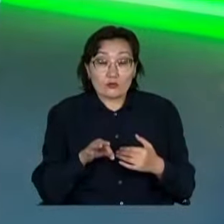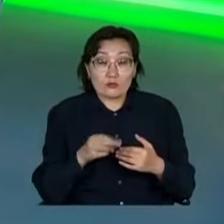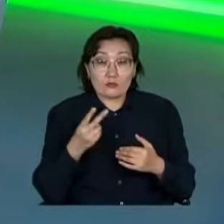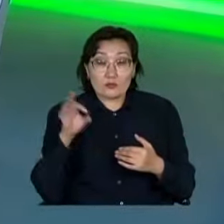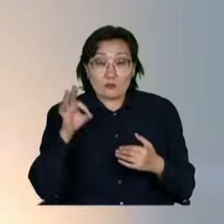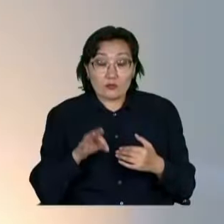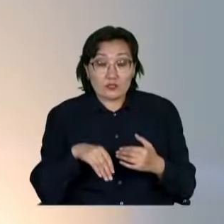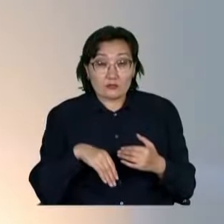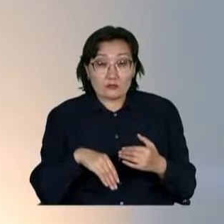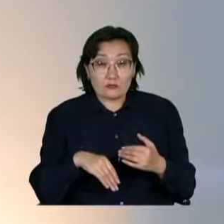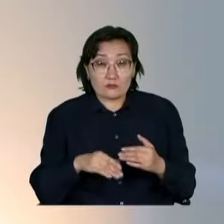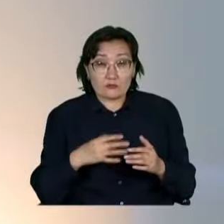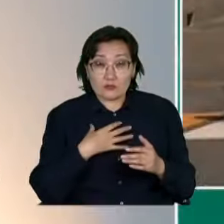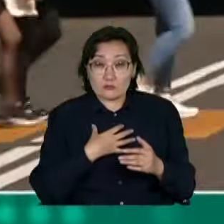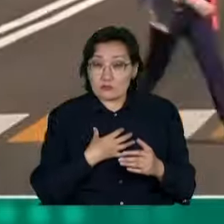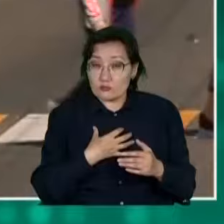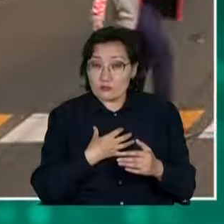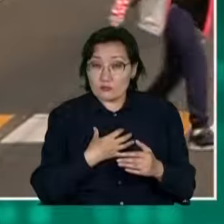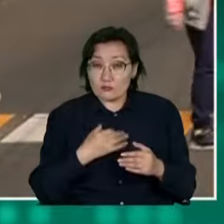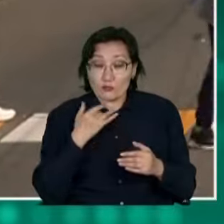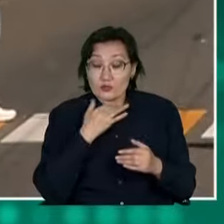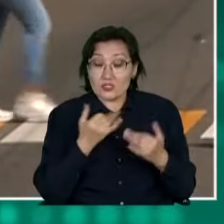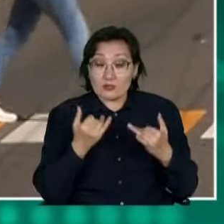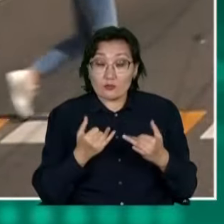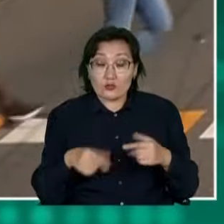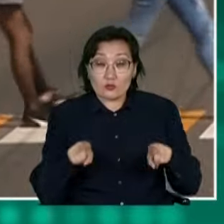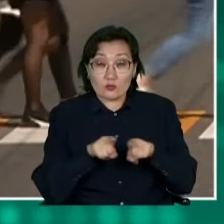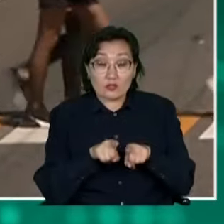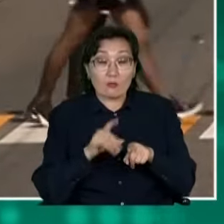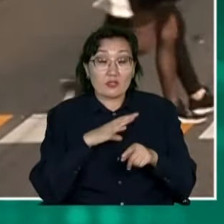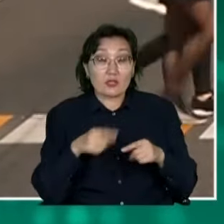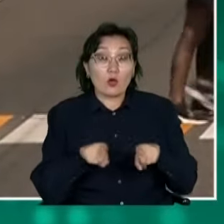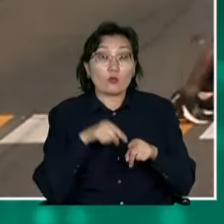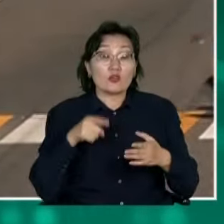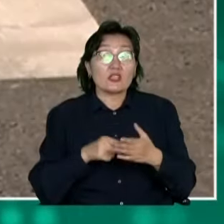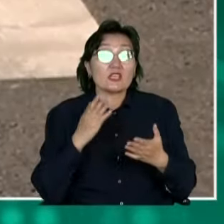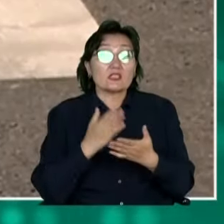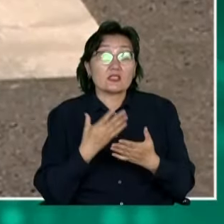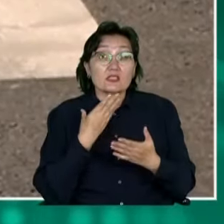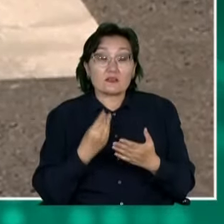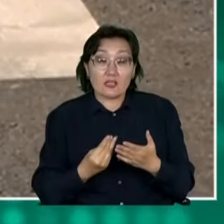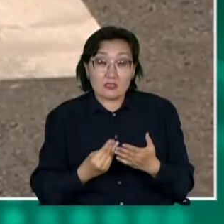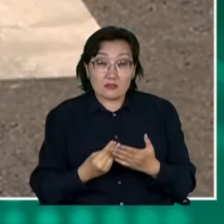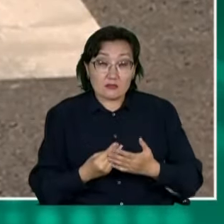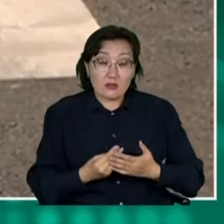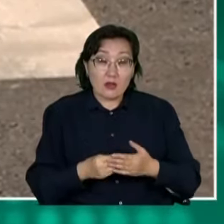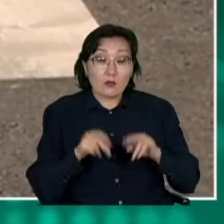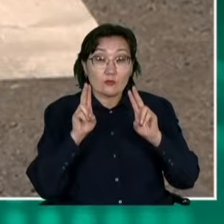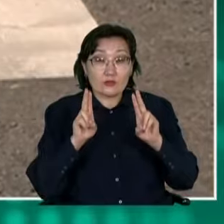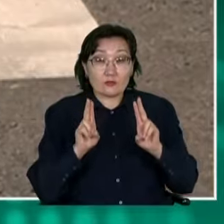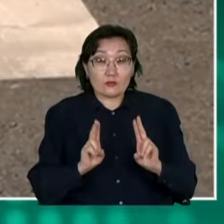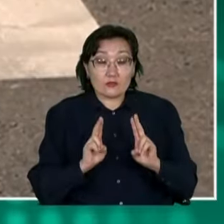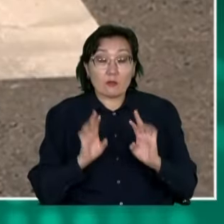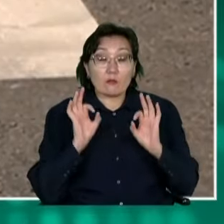это довольно-таки значимо, да, при, и буквально сейчас у нас тоже был такой вопрос. Есть свои определенные правильное